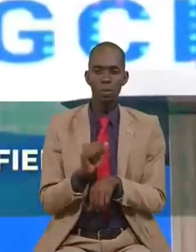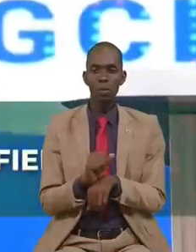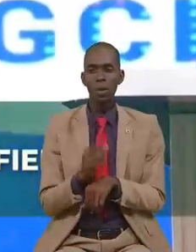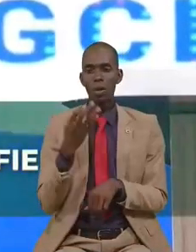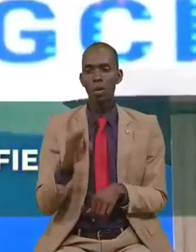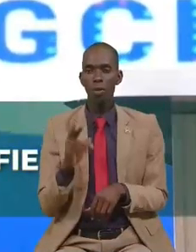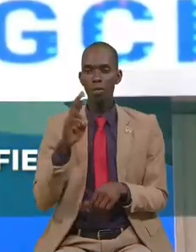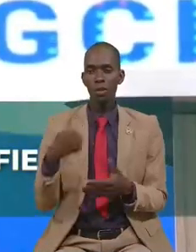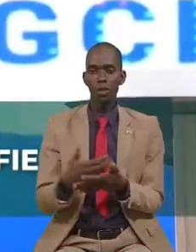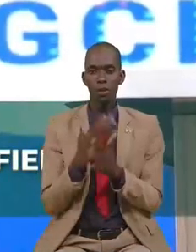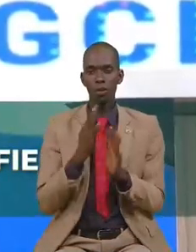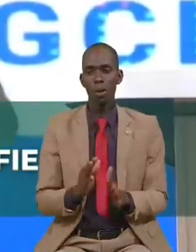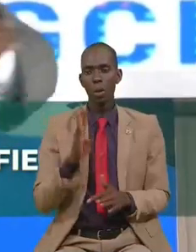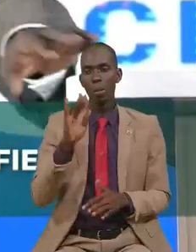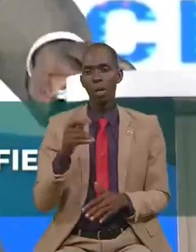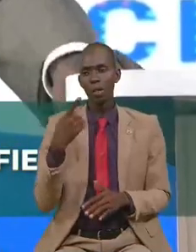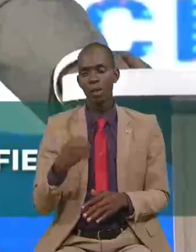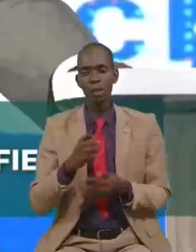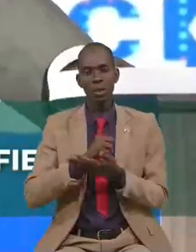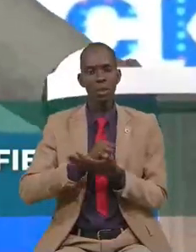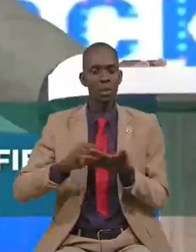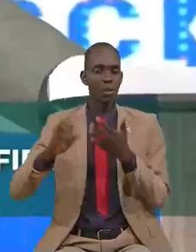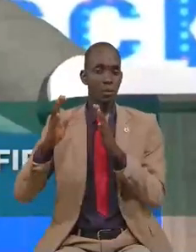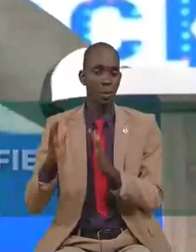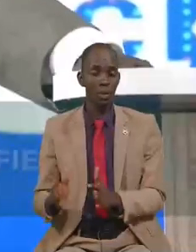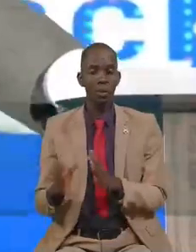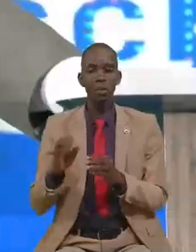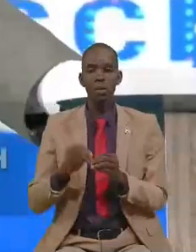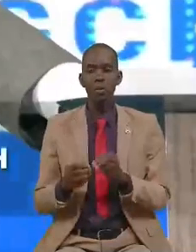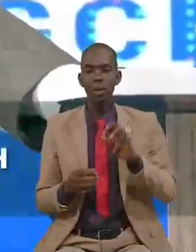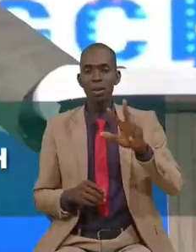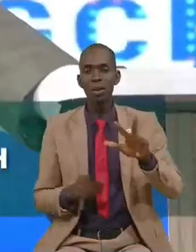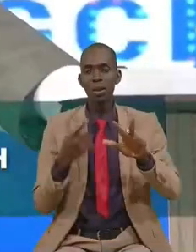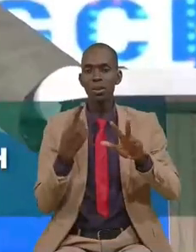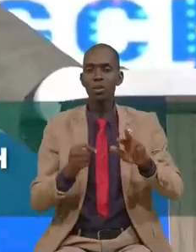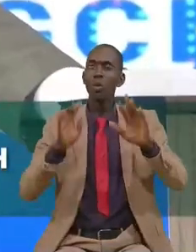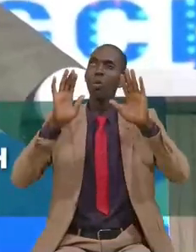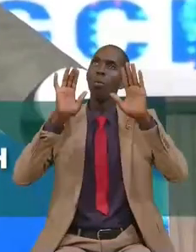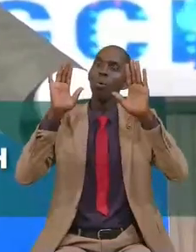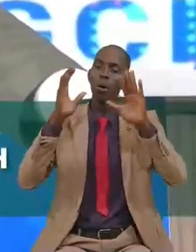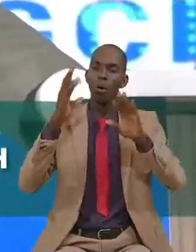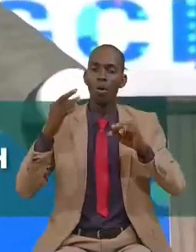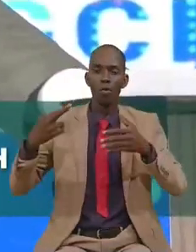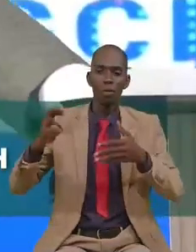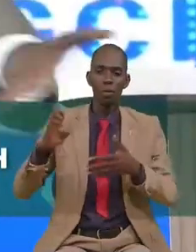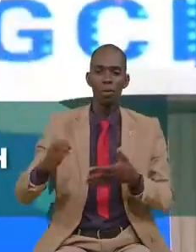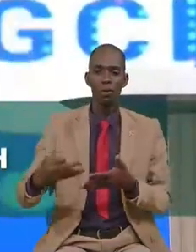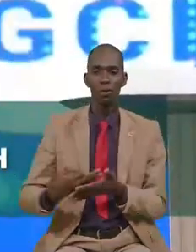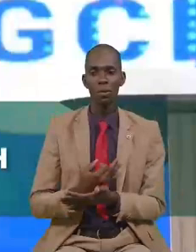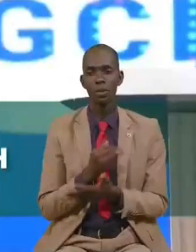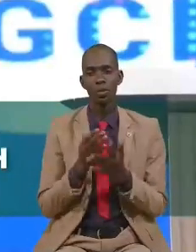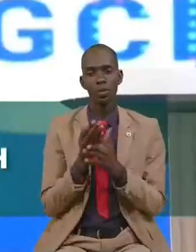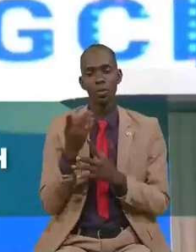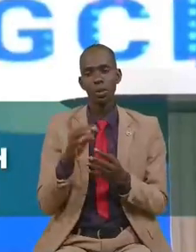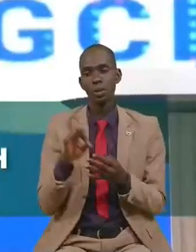l'œuvre du renouvellement par celui qui sanctifie. Troisième élément, le miracle du rafraîchissement par l'Esprit.